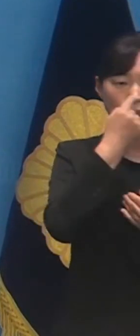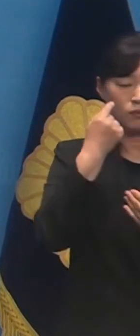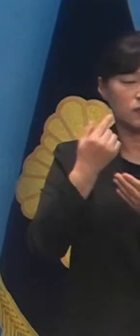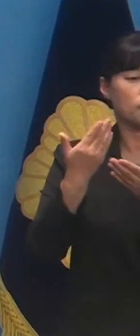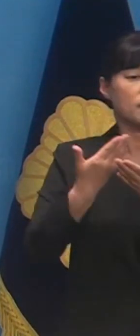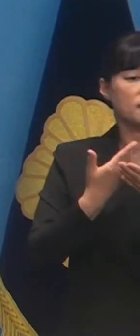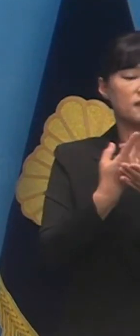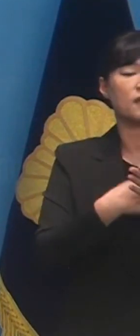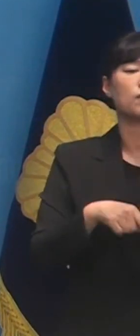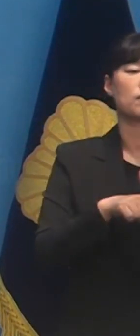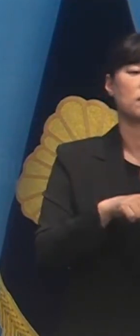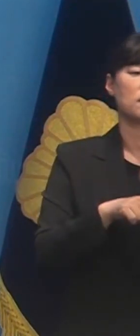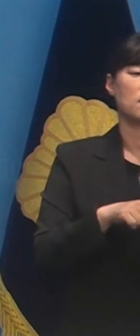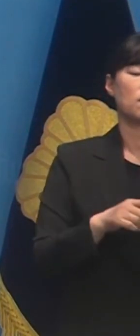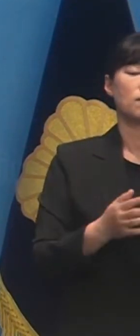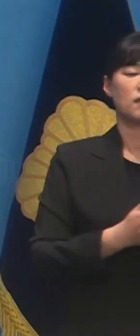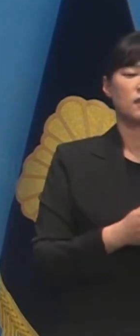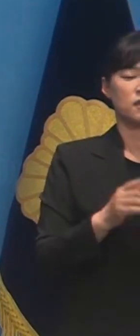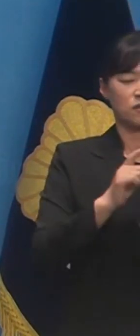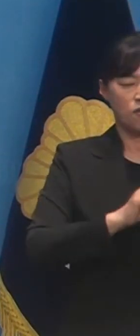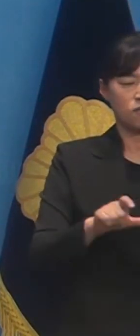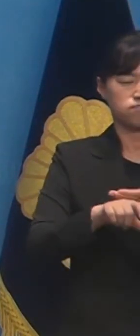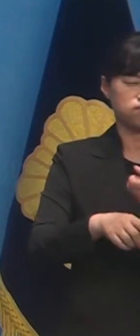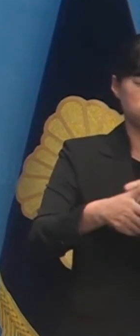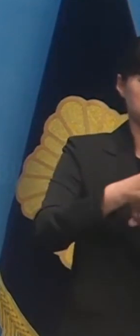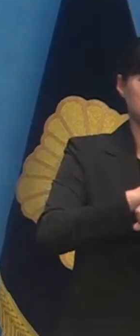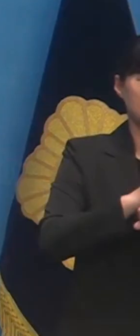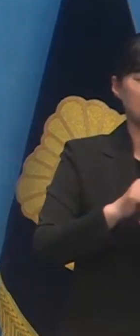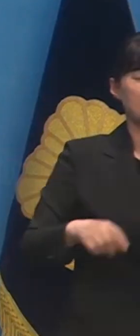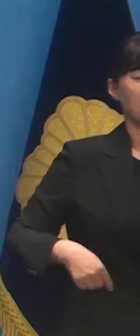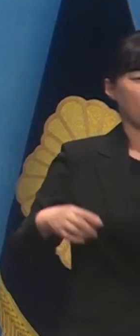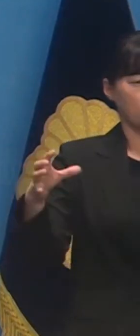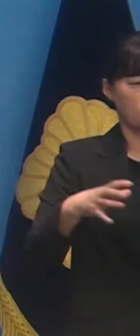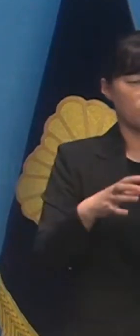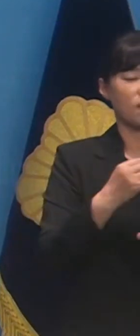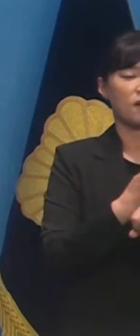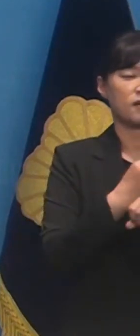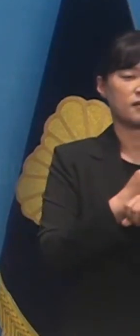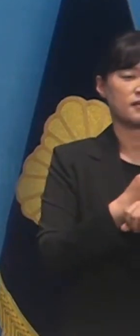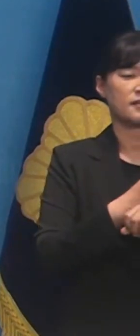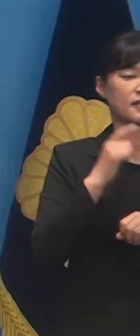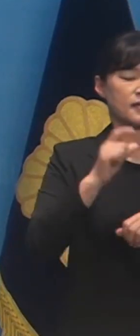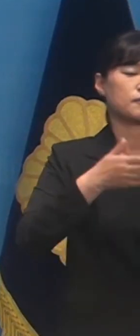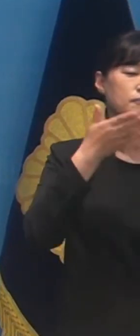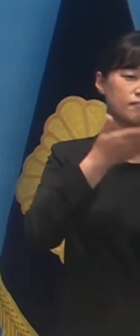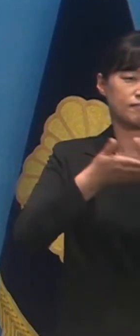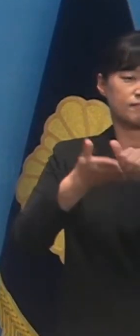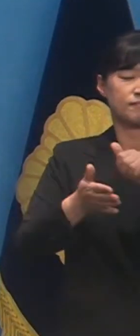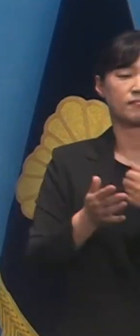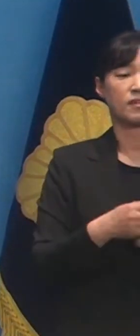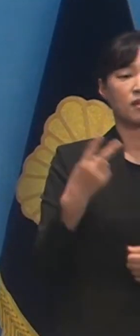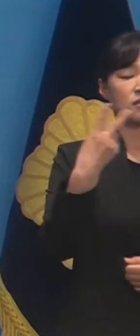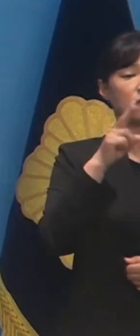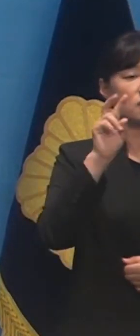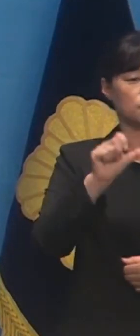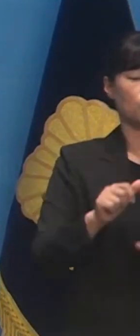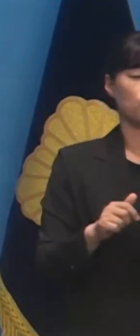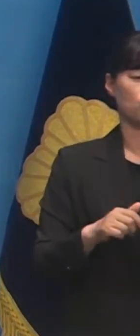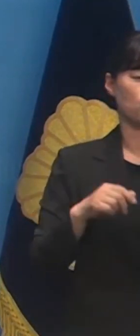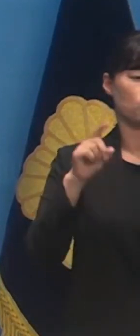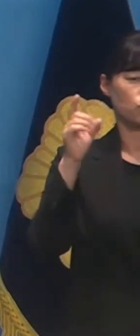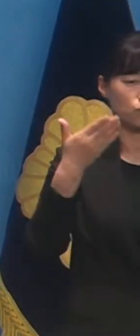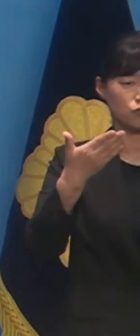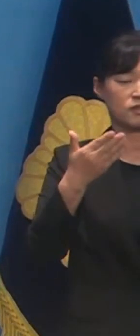위해 모두의 적극적인 협력을 다시 한번 강력히 호소합니다. 2025년 6월